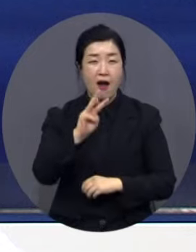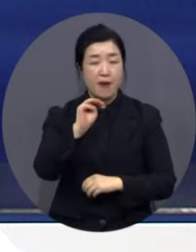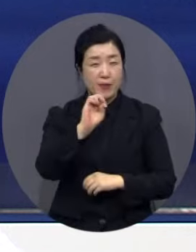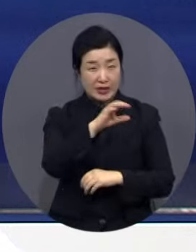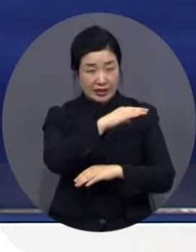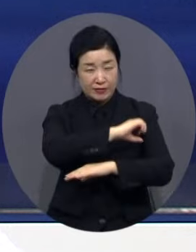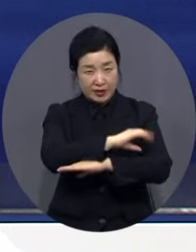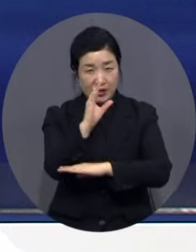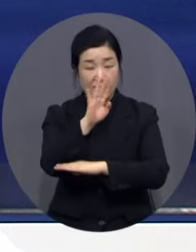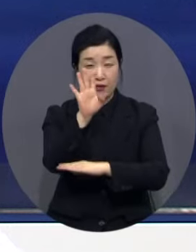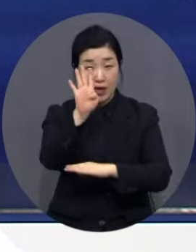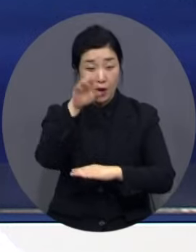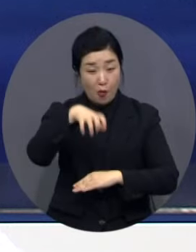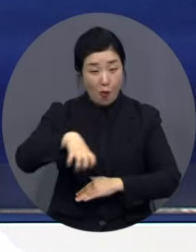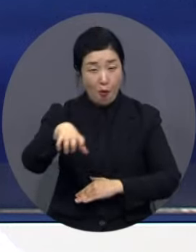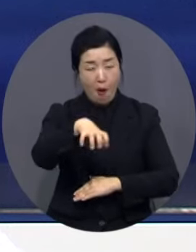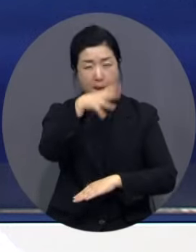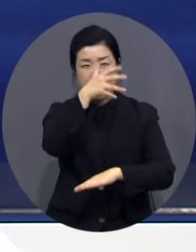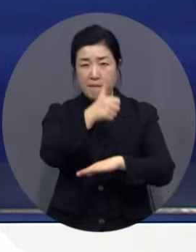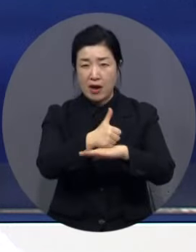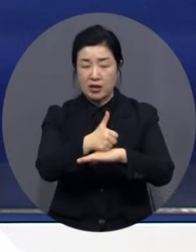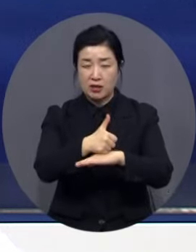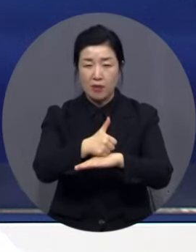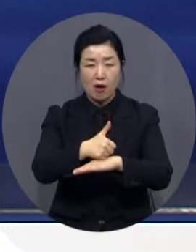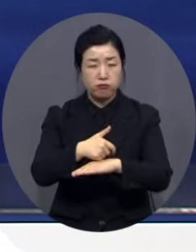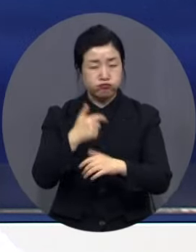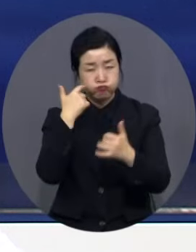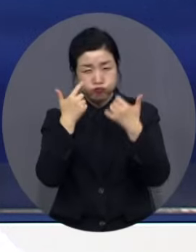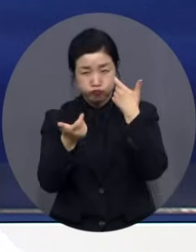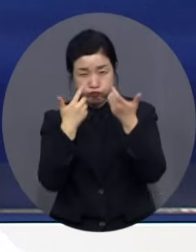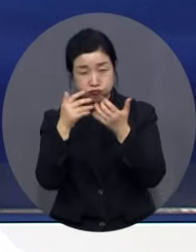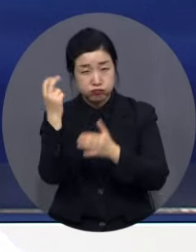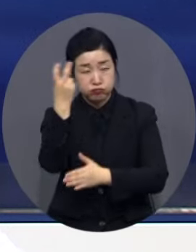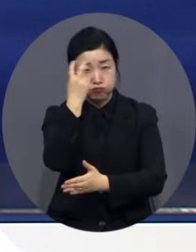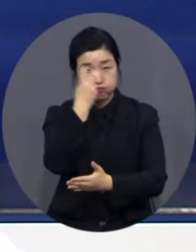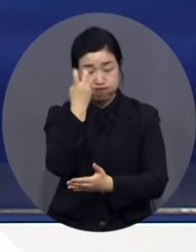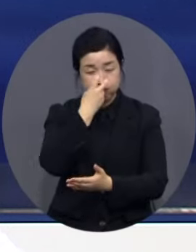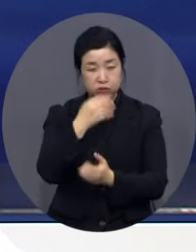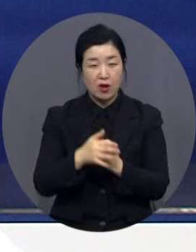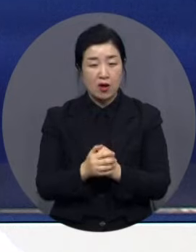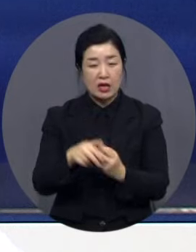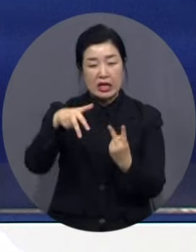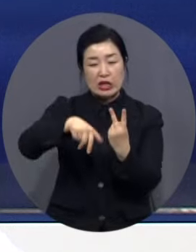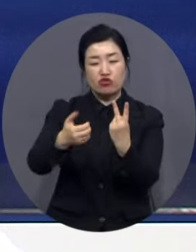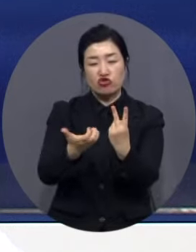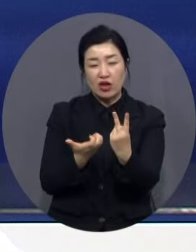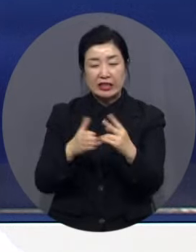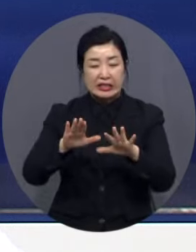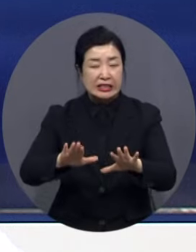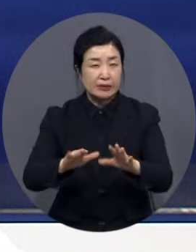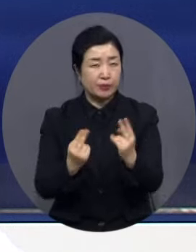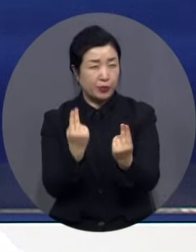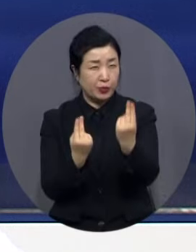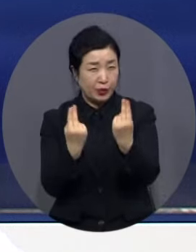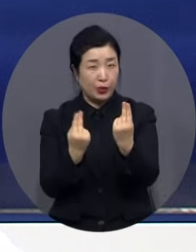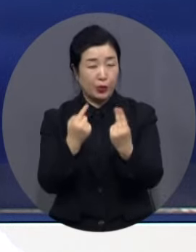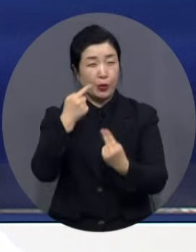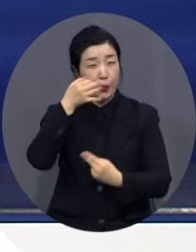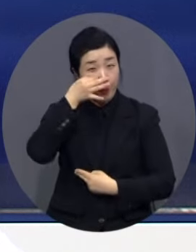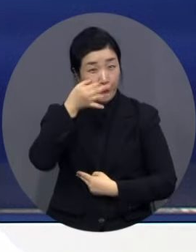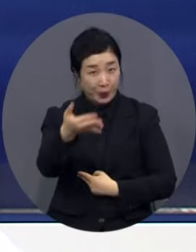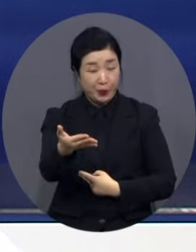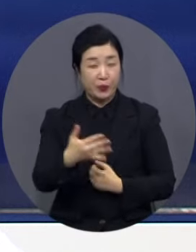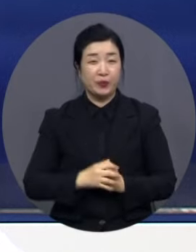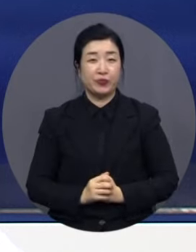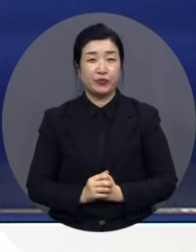1일부터 3일까지 마지막 여론 조사를 실시했는데요 2주일 전 조사와 비교해서 어떤 변화가 있었는지 살펴